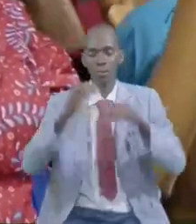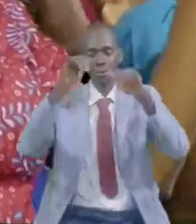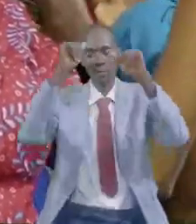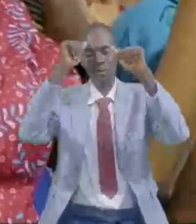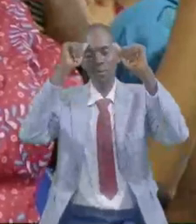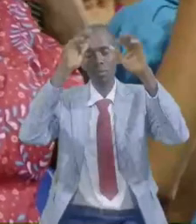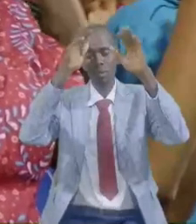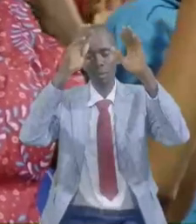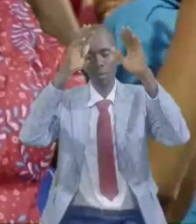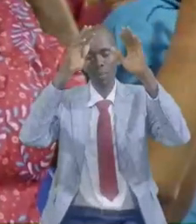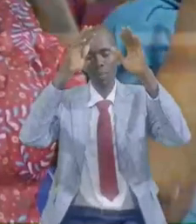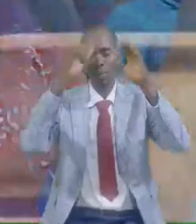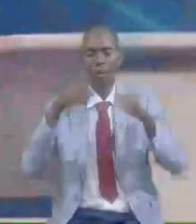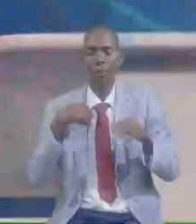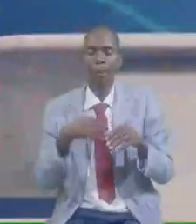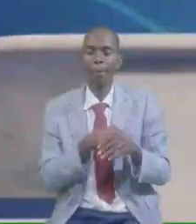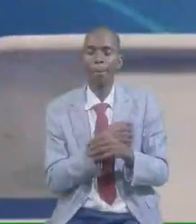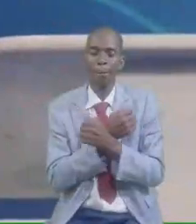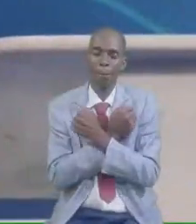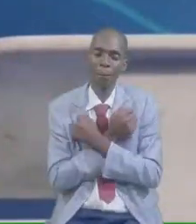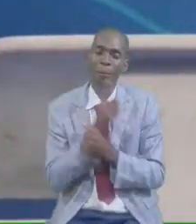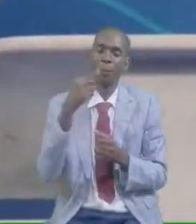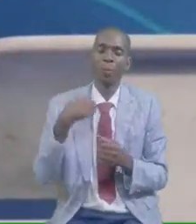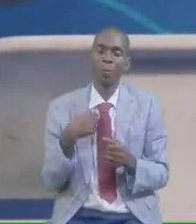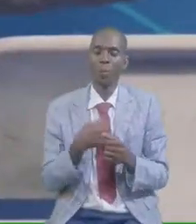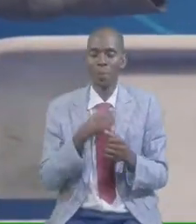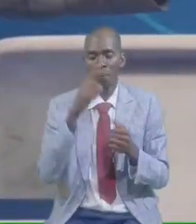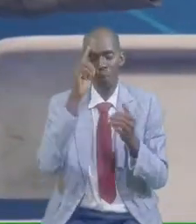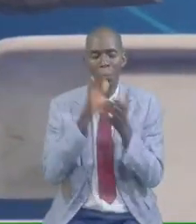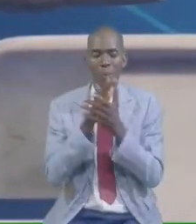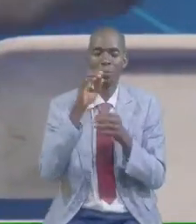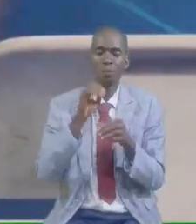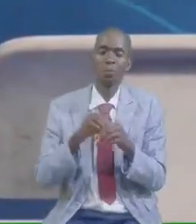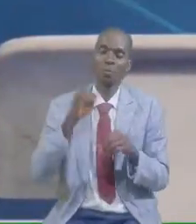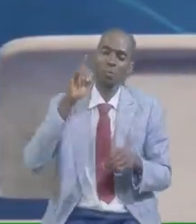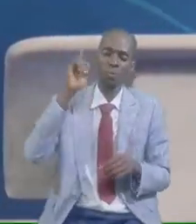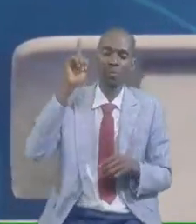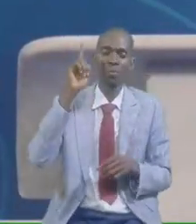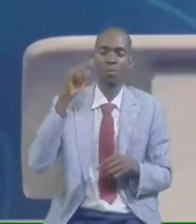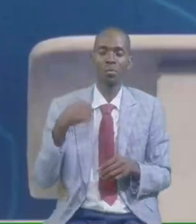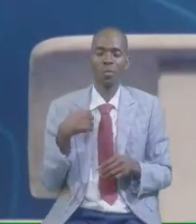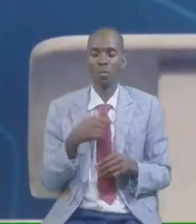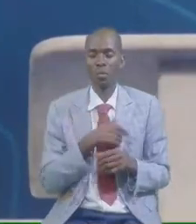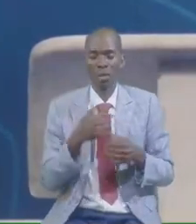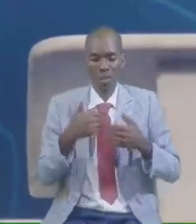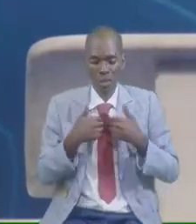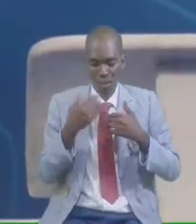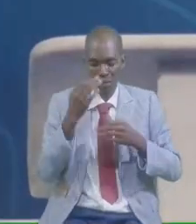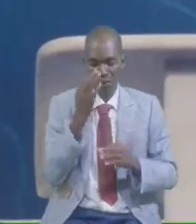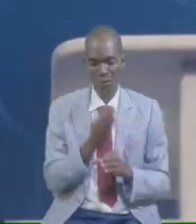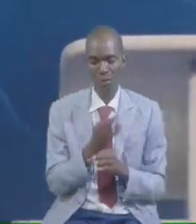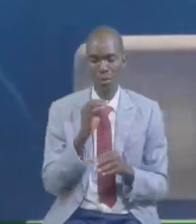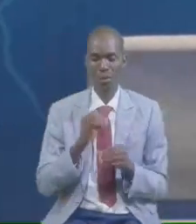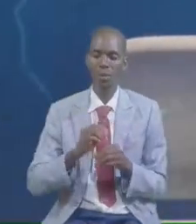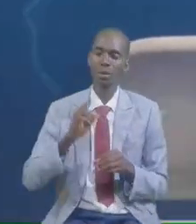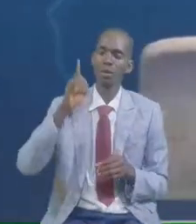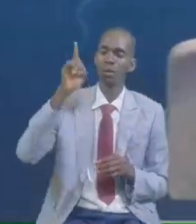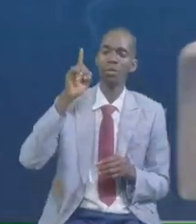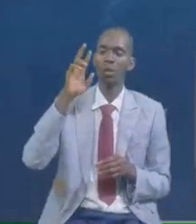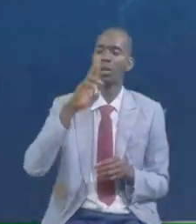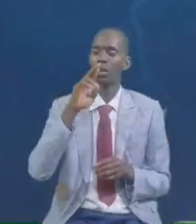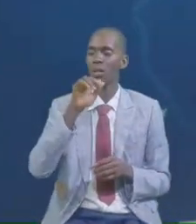Père, nous t'aimons. Nous te faisons confiance. Nous croyons en toi. Nous avons foi en toi. Tu es un